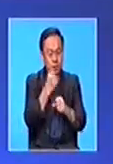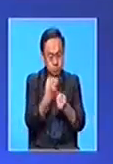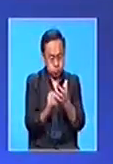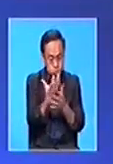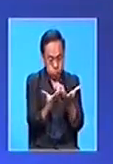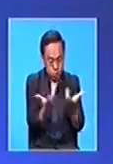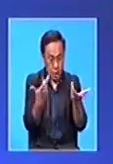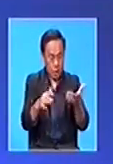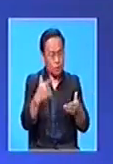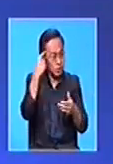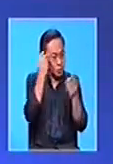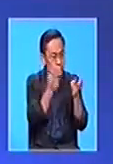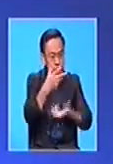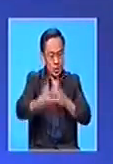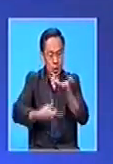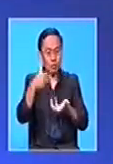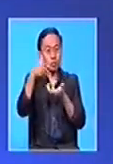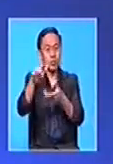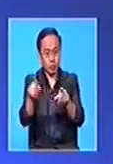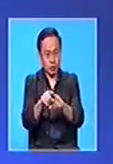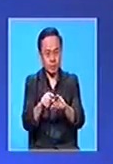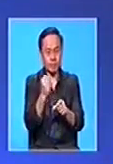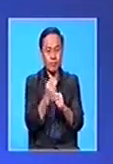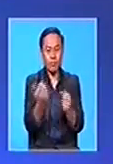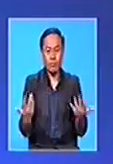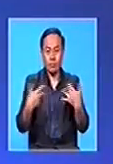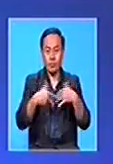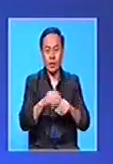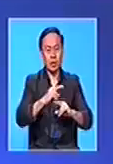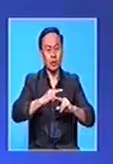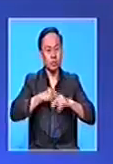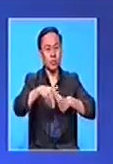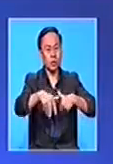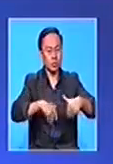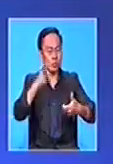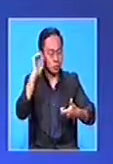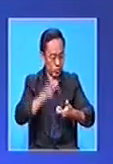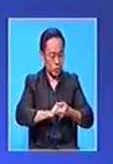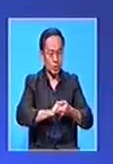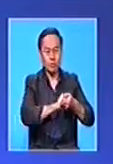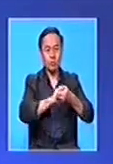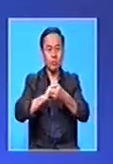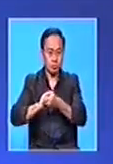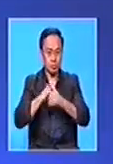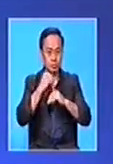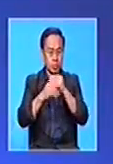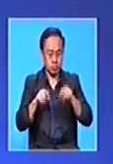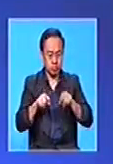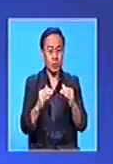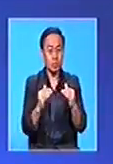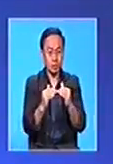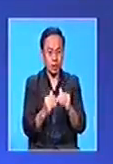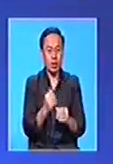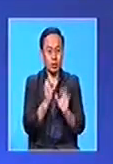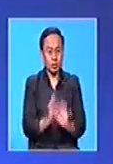ให้ในระยะต่อไปนะครับอย่างครบวงจรเราสร้างทั้งในส่วนของภาคเอกชนธุรกิจกับภาคประชาชนให้แข็งแรงไปด้วยกันนะครับแล้วที่จะขาดไ